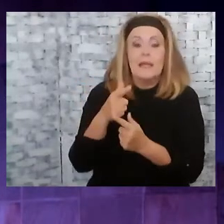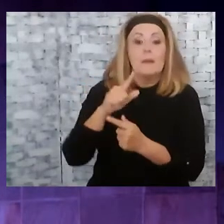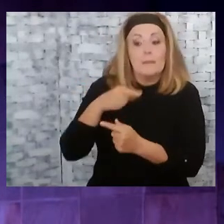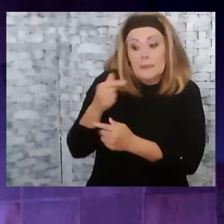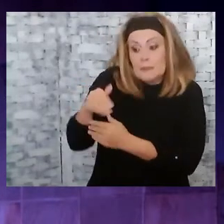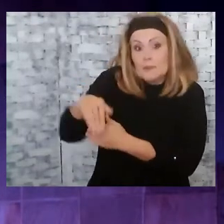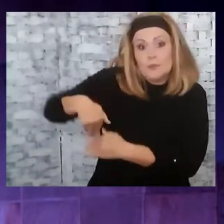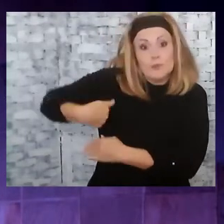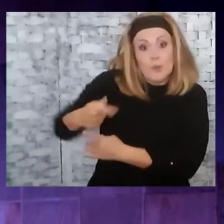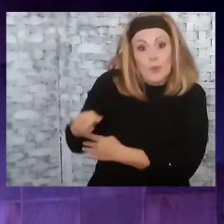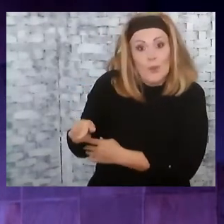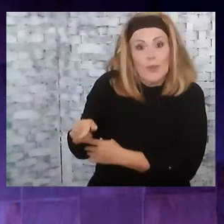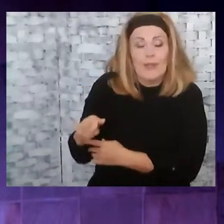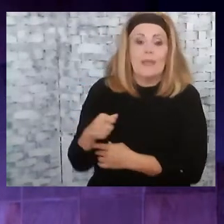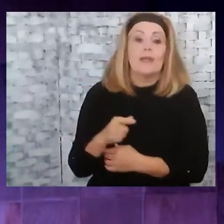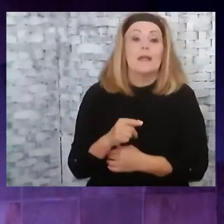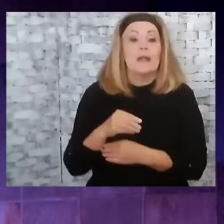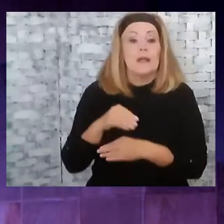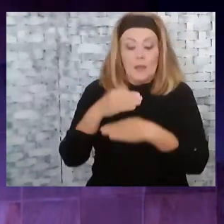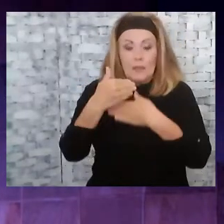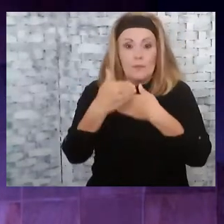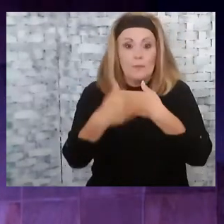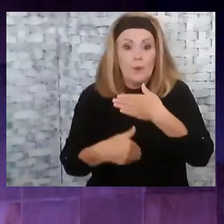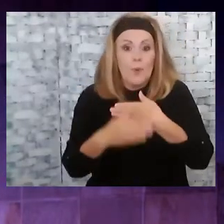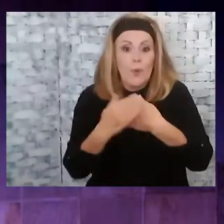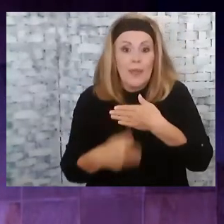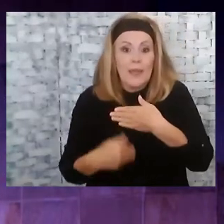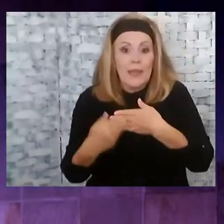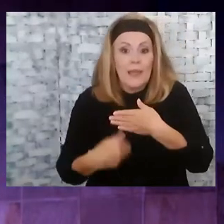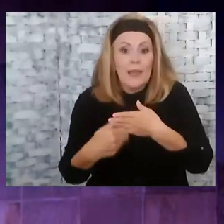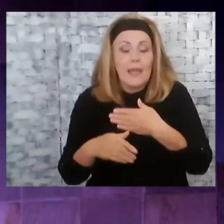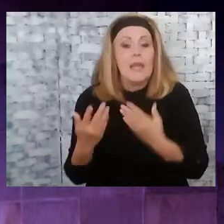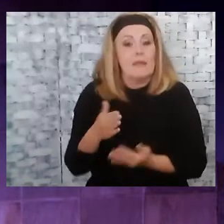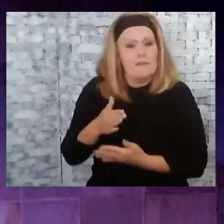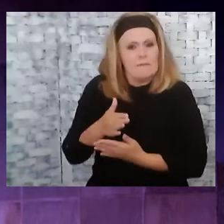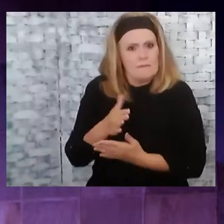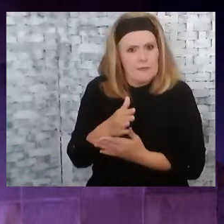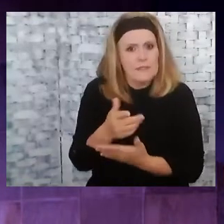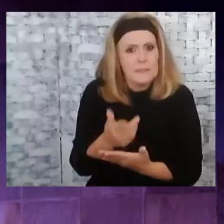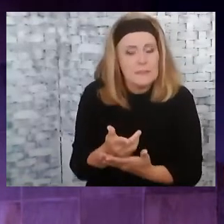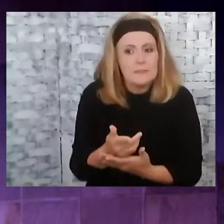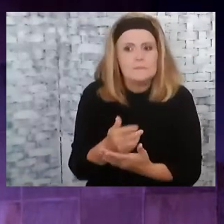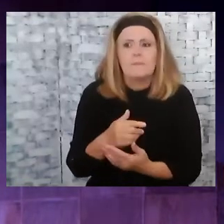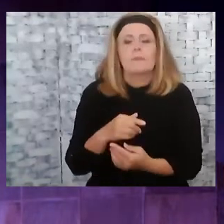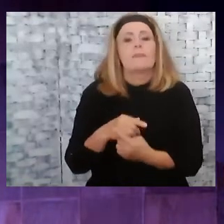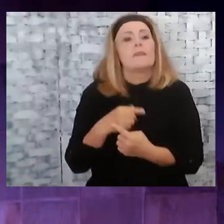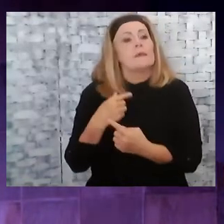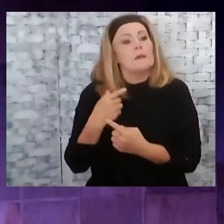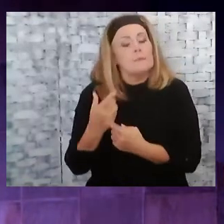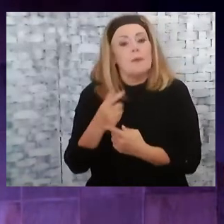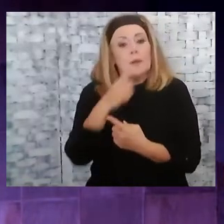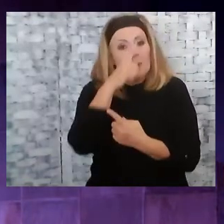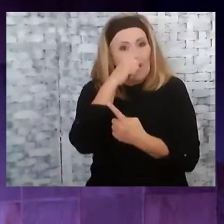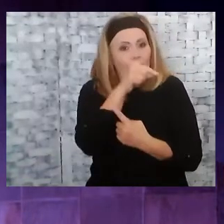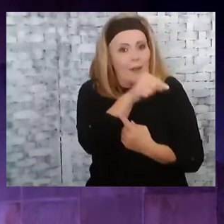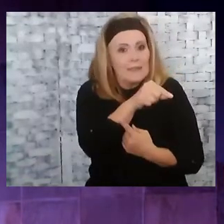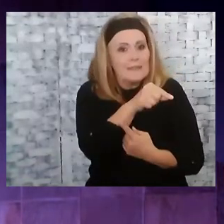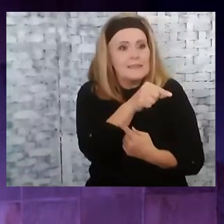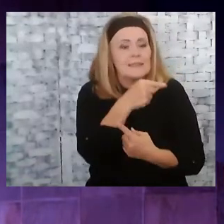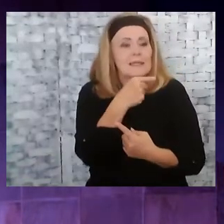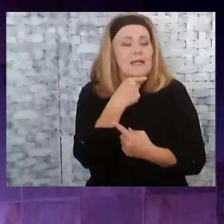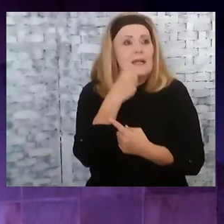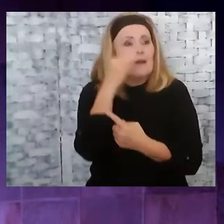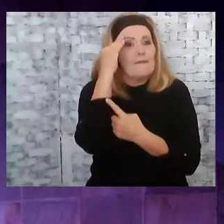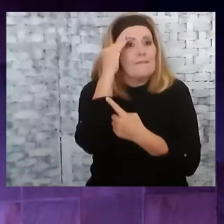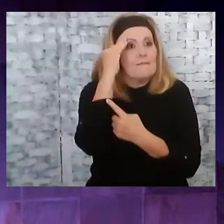sin dat Johannes, as hy dink aan jou en my wat later gaan glo, ook persoonlik raak met ons. Maar hier is